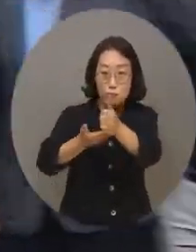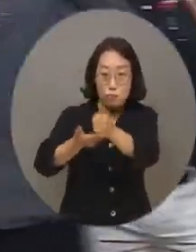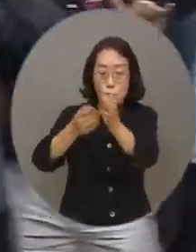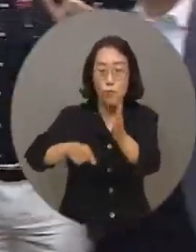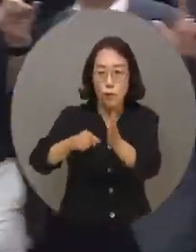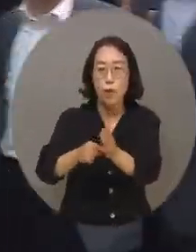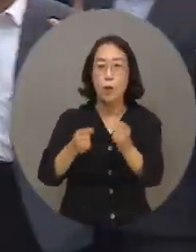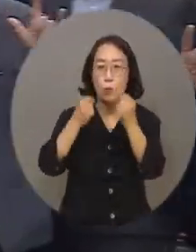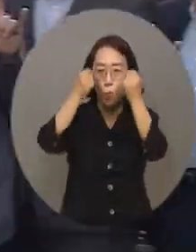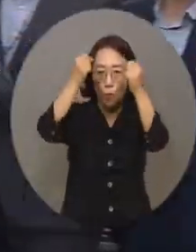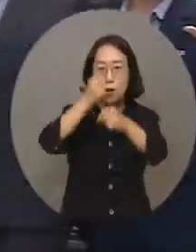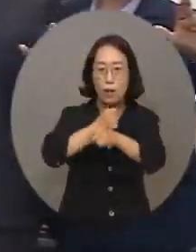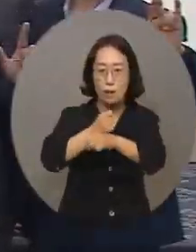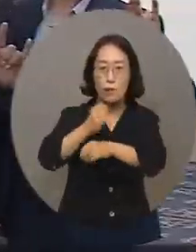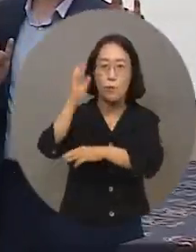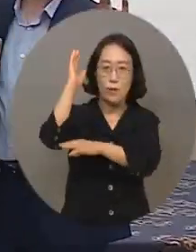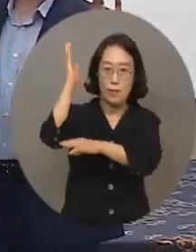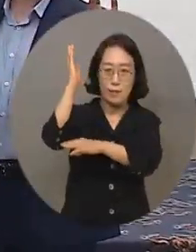다하겠다는 뜻을 밝혔습니다